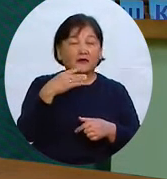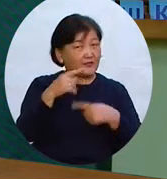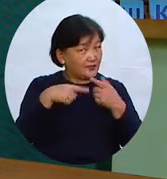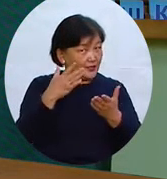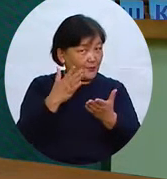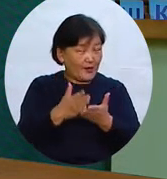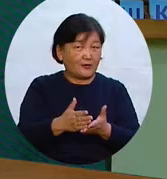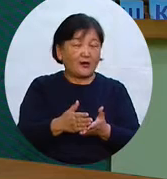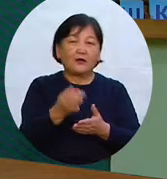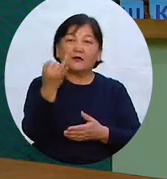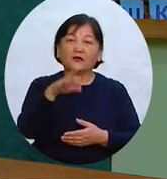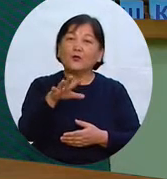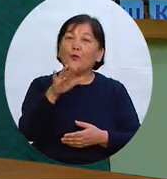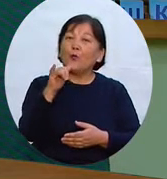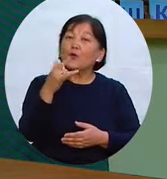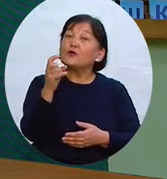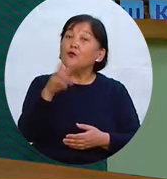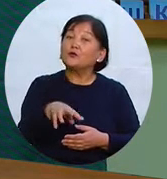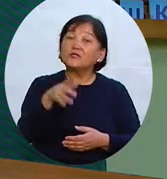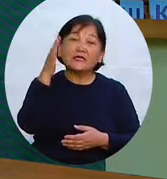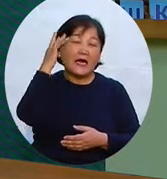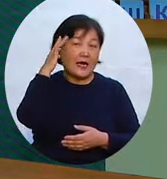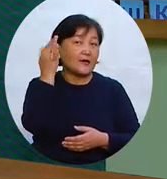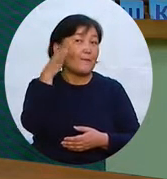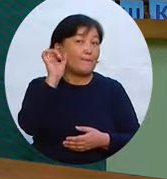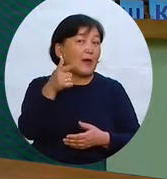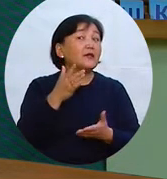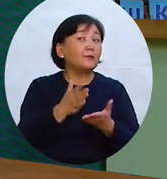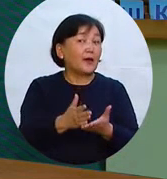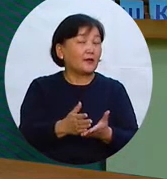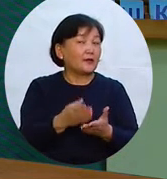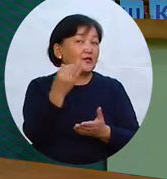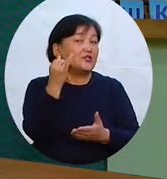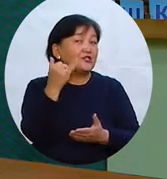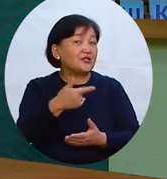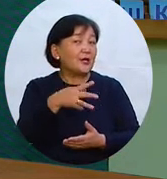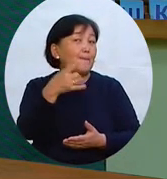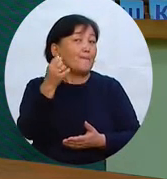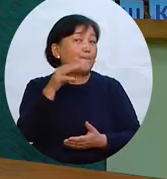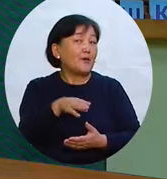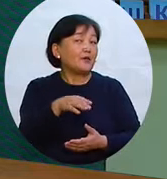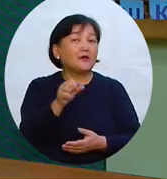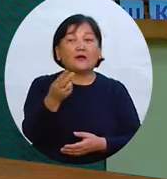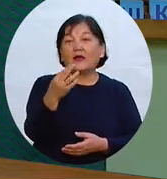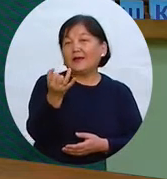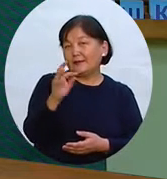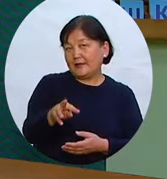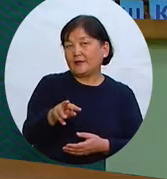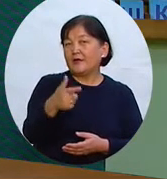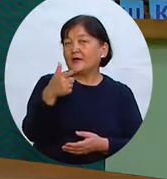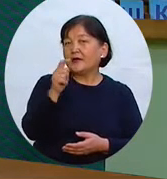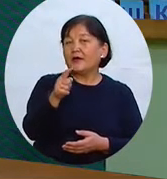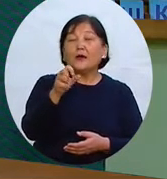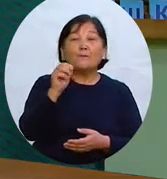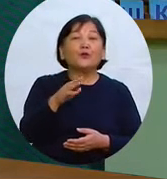Ийм уран дүрслэлийн арга байдаг байна хүүхдүүдээ. Шиг, мэт, адил гэх мэт ийм